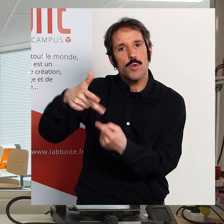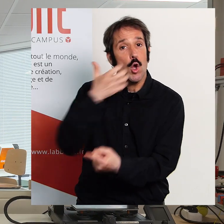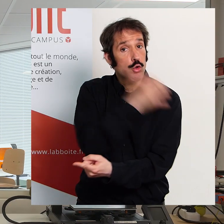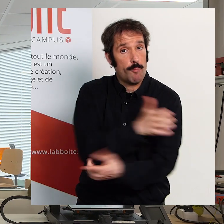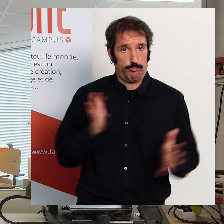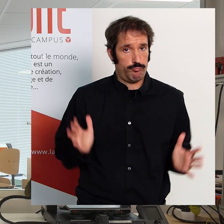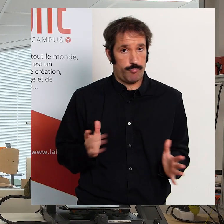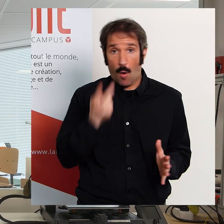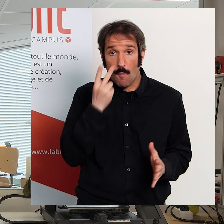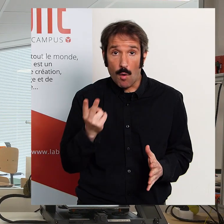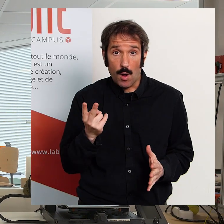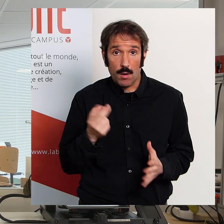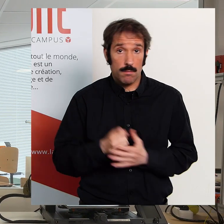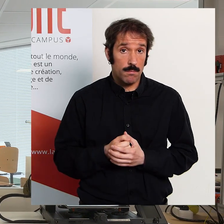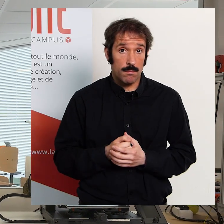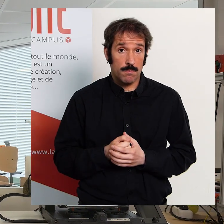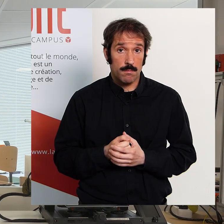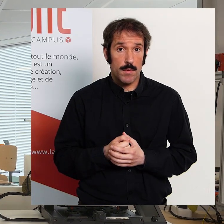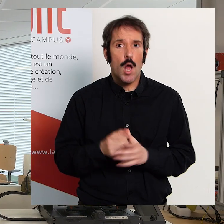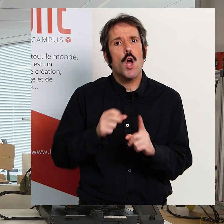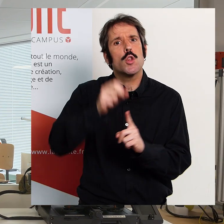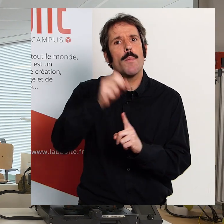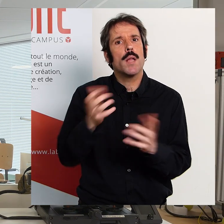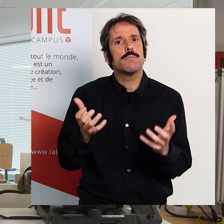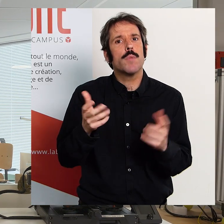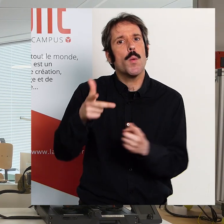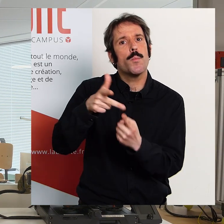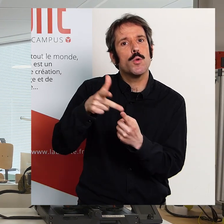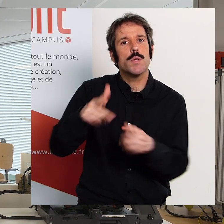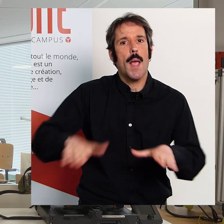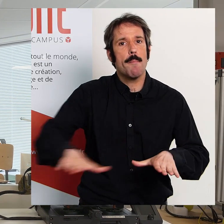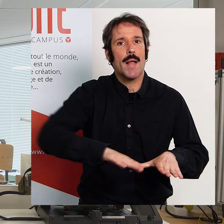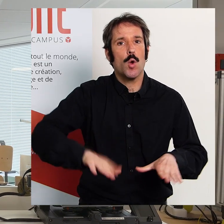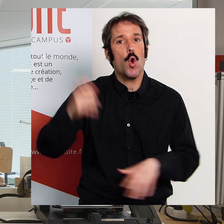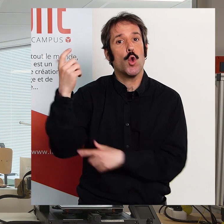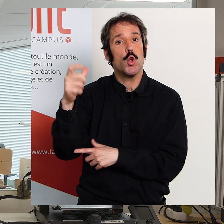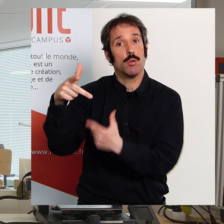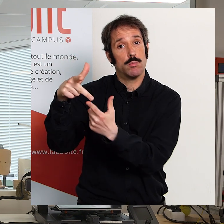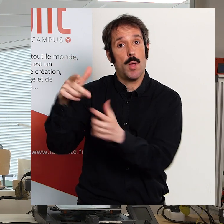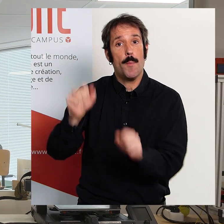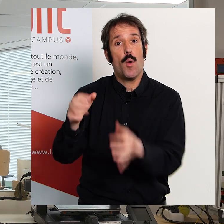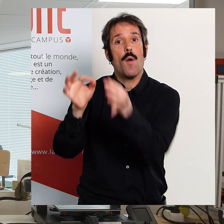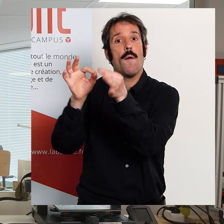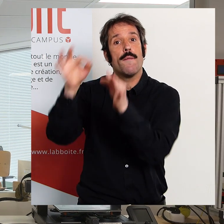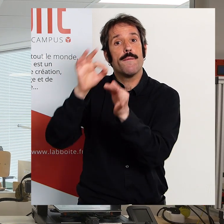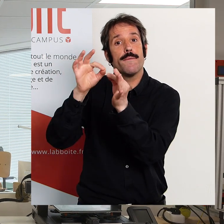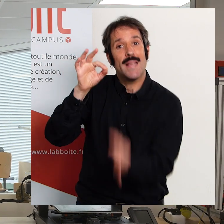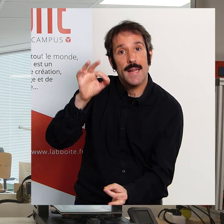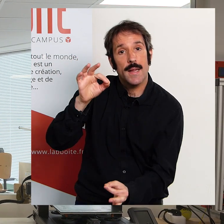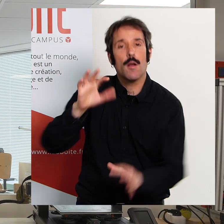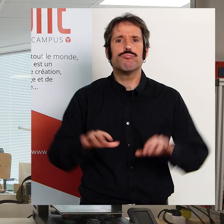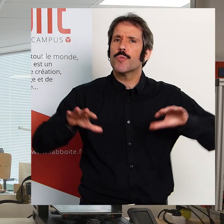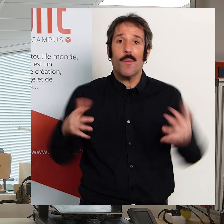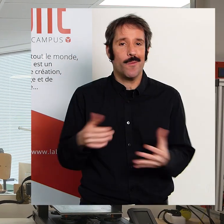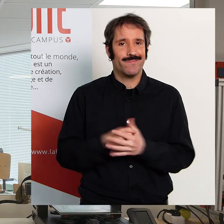Alors ma buse est maintenant chaude, je le vois ici, il y a les températures de buse et de plateau, elle est à 200 degrés, je vais pouvoir enlever